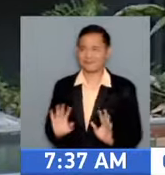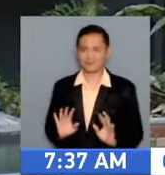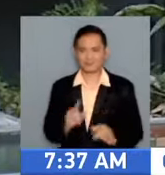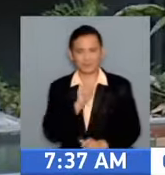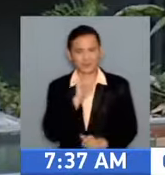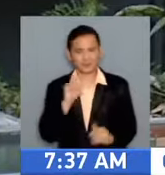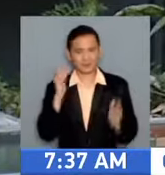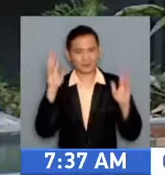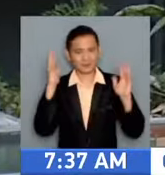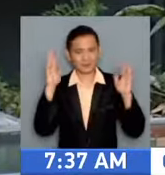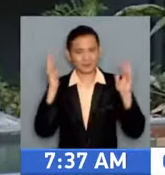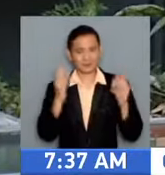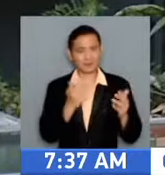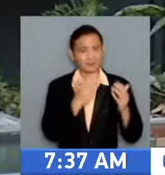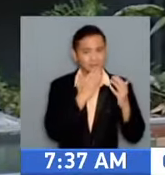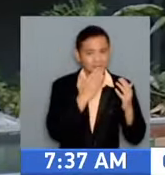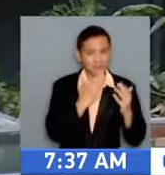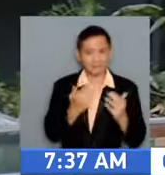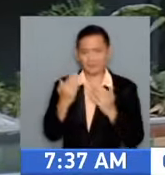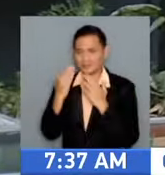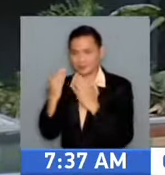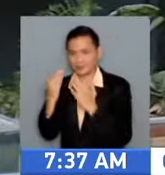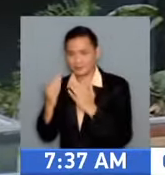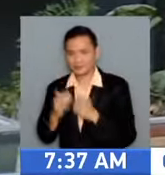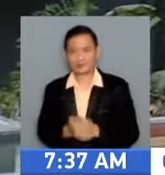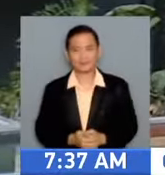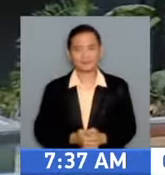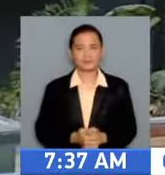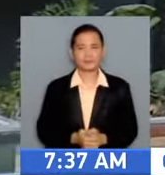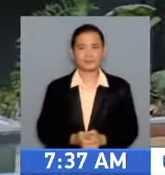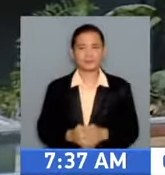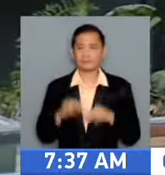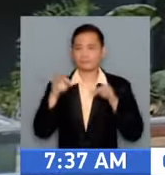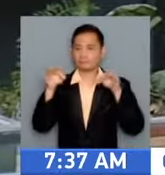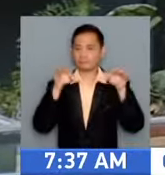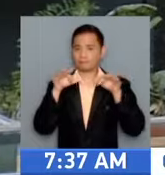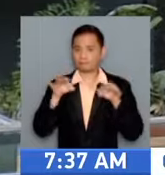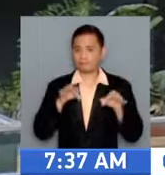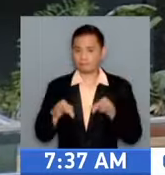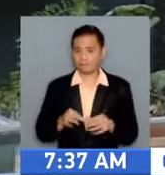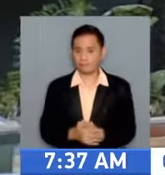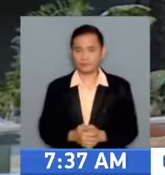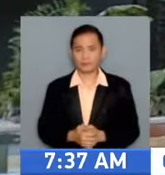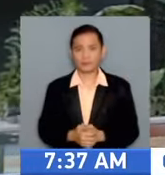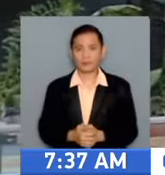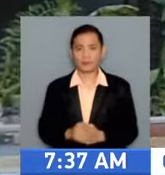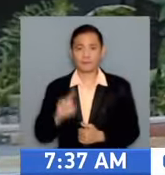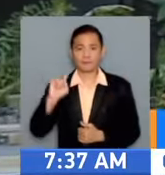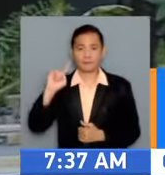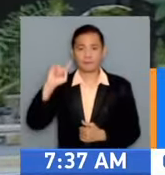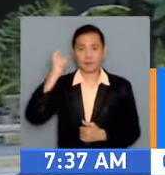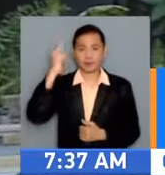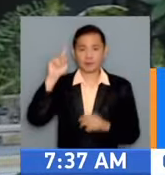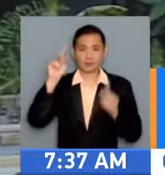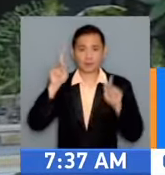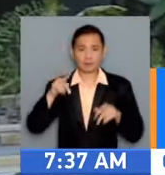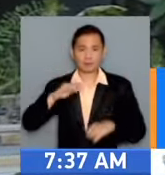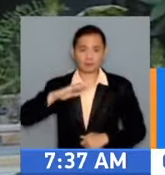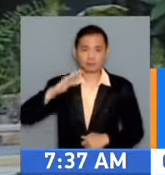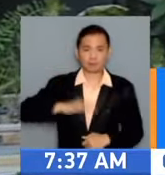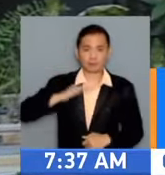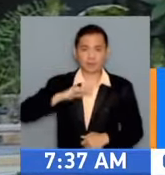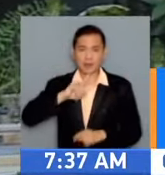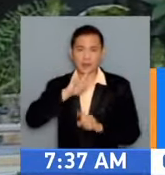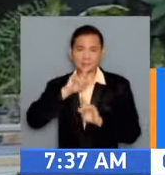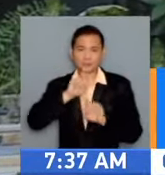Thank you, Adriel. Thank you. Okay, so ganito ha. Unahan lamang sa pagsagot sa kada tanong. 10 points each naman